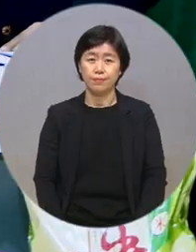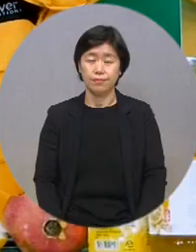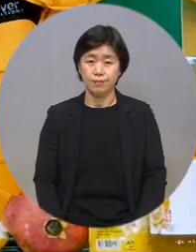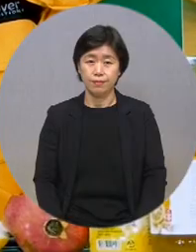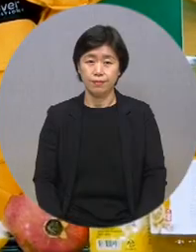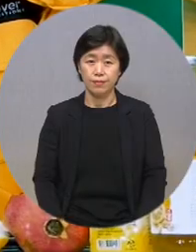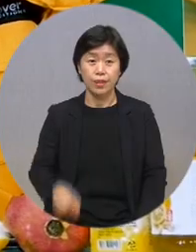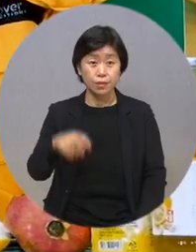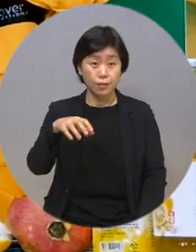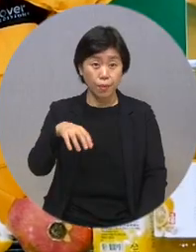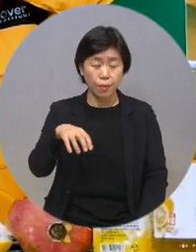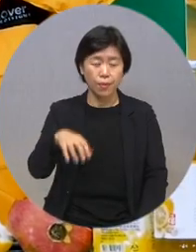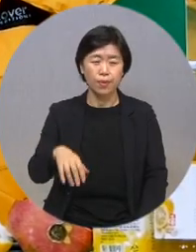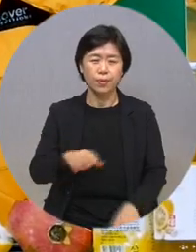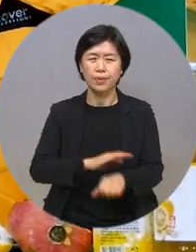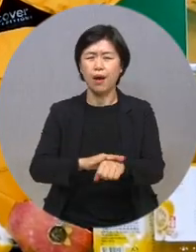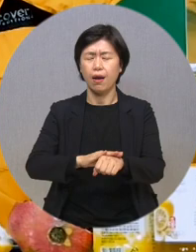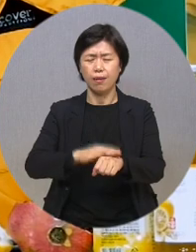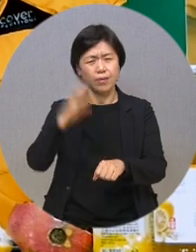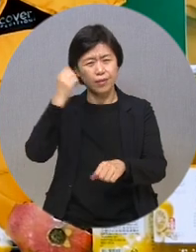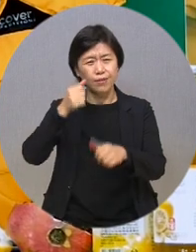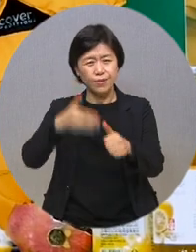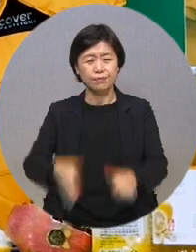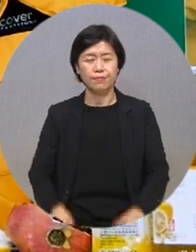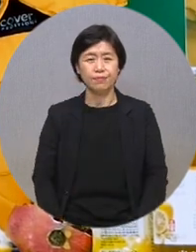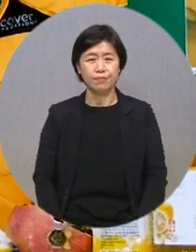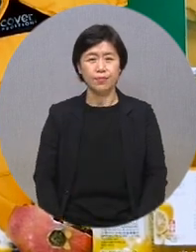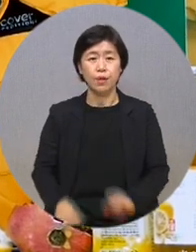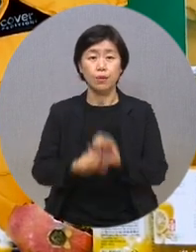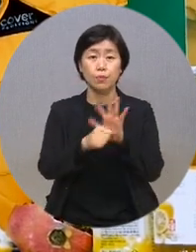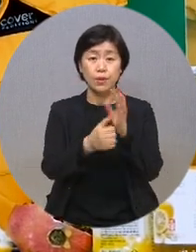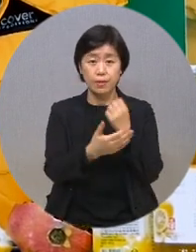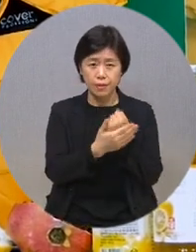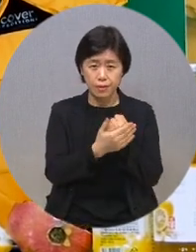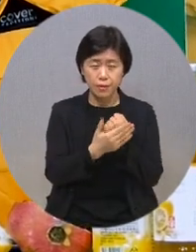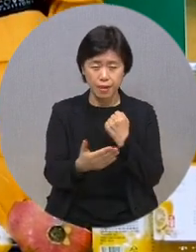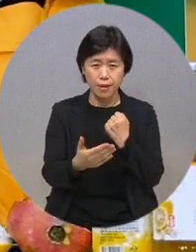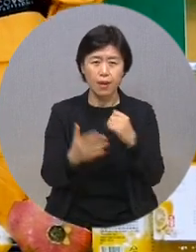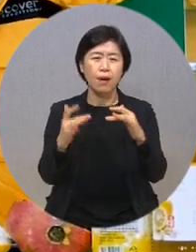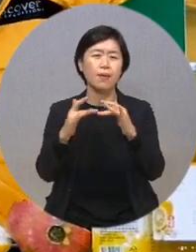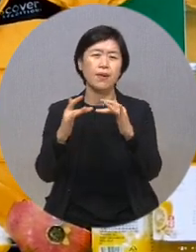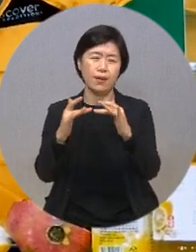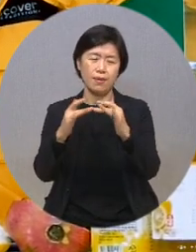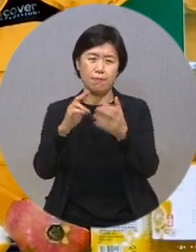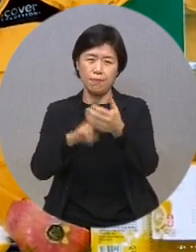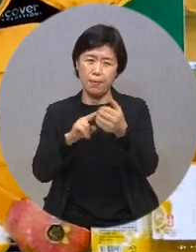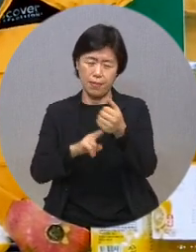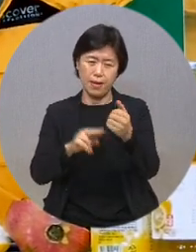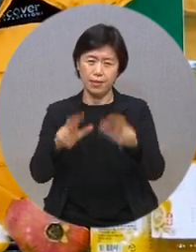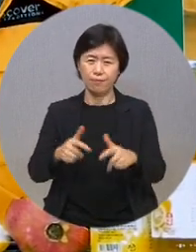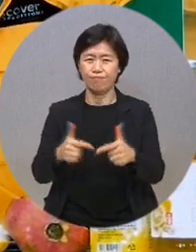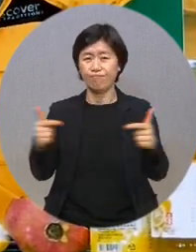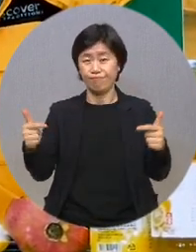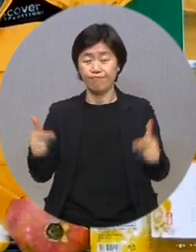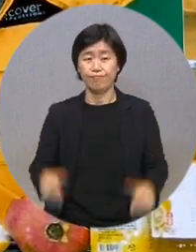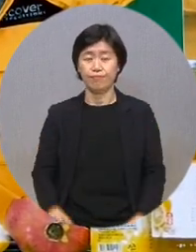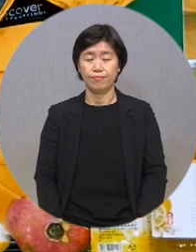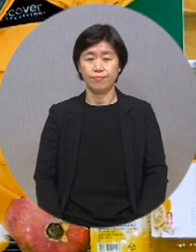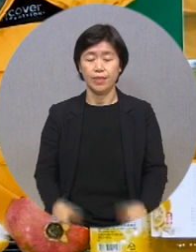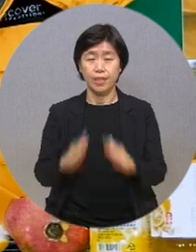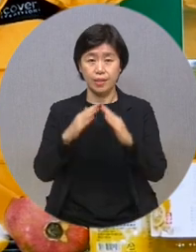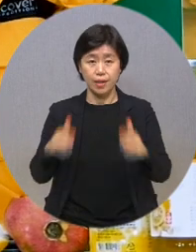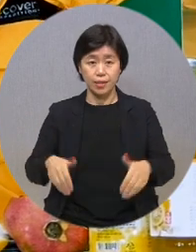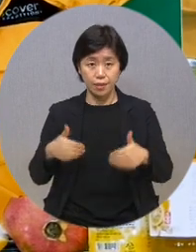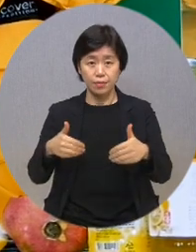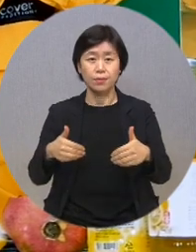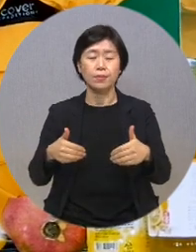여정도요. 이번에 이제 코로나 관련해가지고 네. 저희들이 이제 온라인 판매 확대를 좀 강화하고 있어요. 그 중에 하나가 이 남도장터